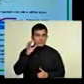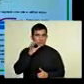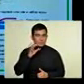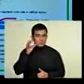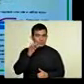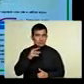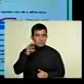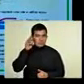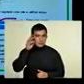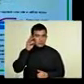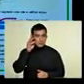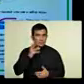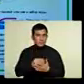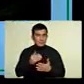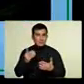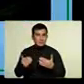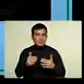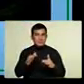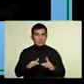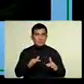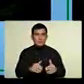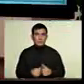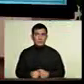Узбекистан, Таджикистан.